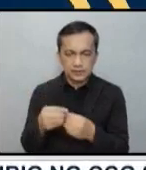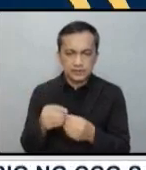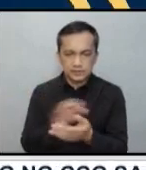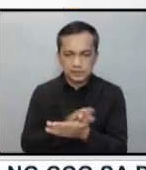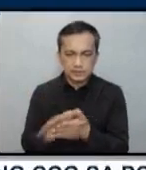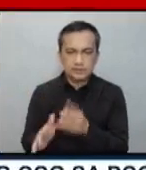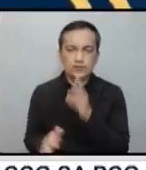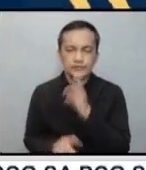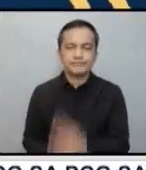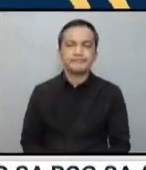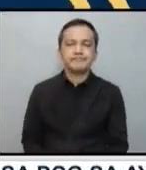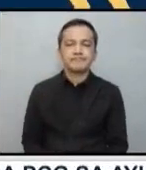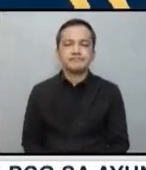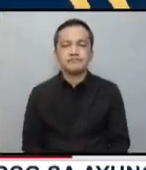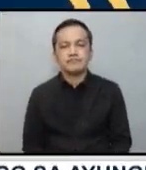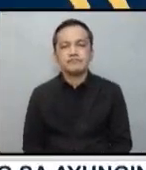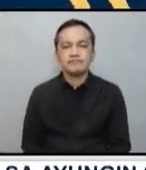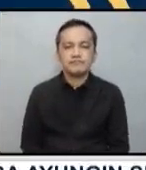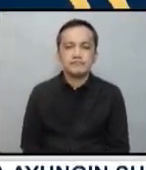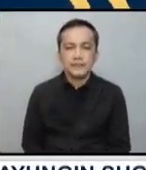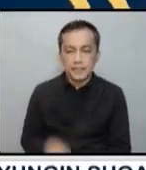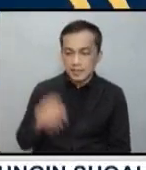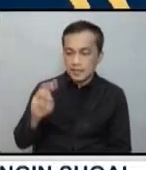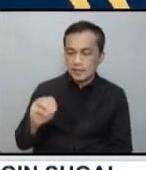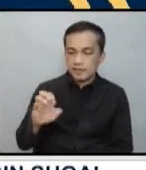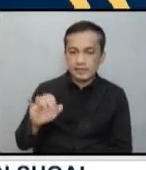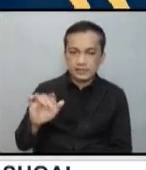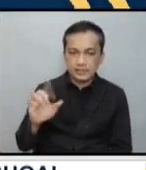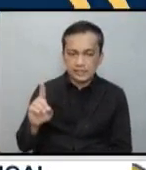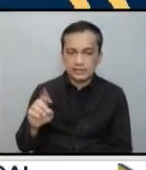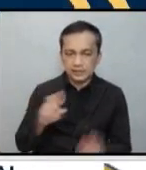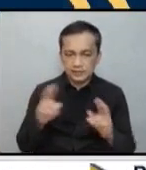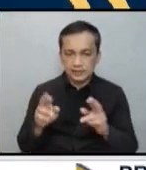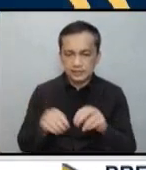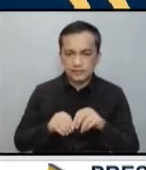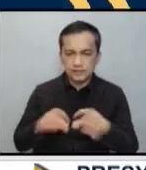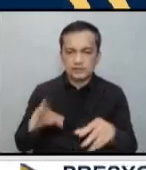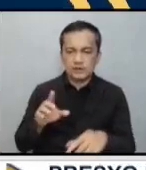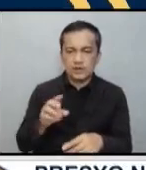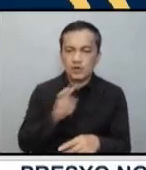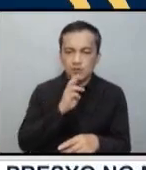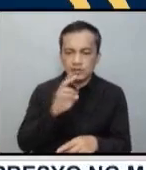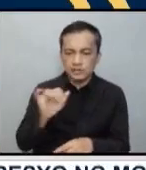Nakanda naman ang Maynila na mag-deploy ng water tanker kung kinakailangan.